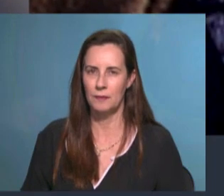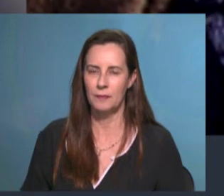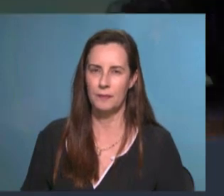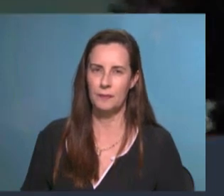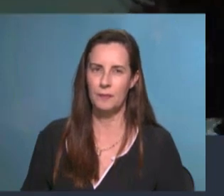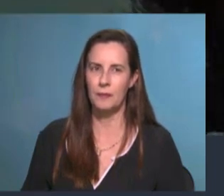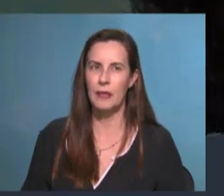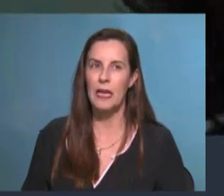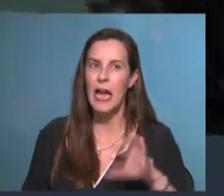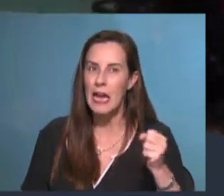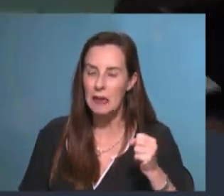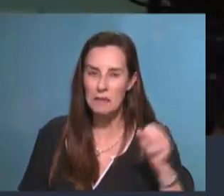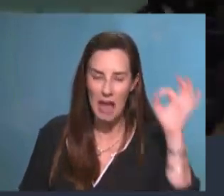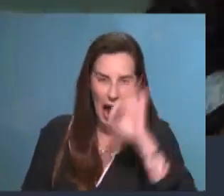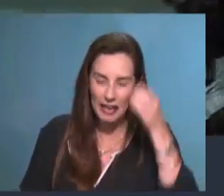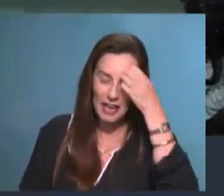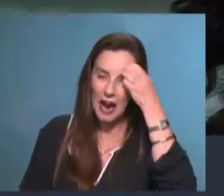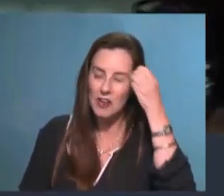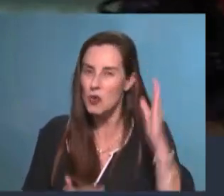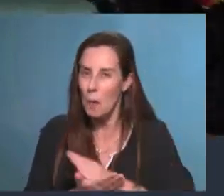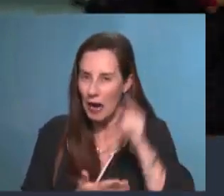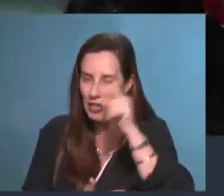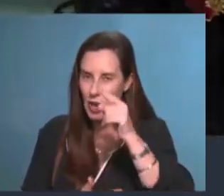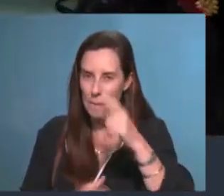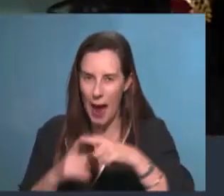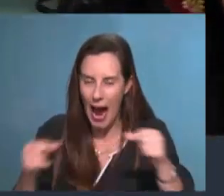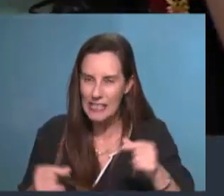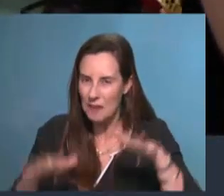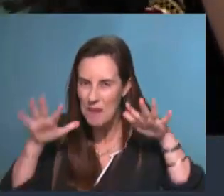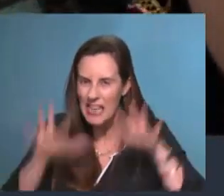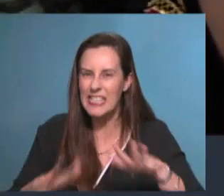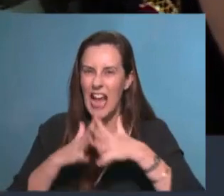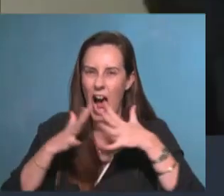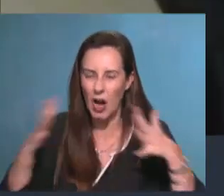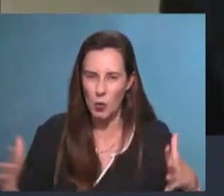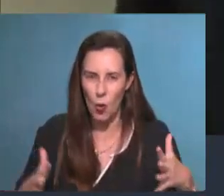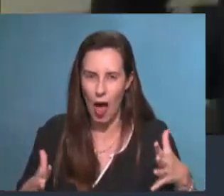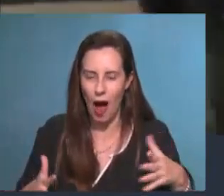אם זה מלווה אותו היום בהחלטות שהוא מקבל שם ובשנאה התאומית שלו כלפי